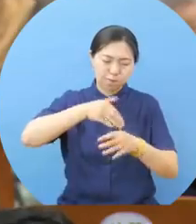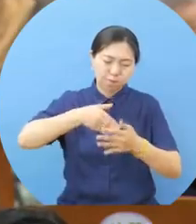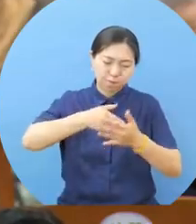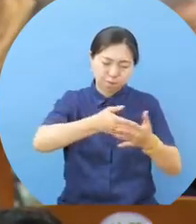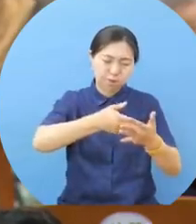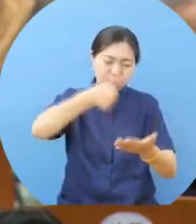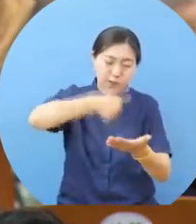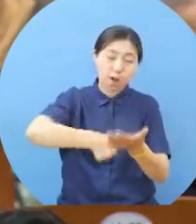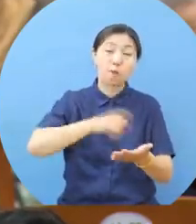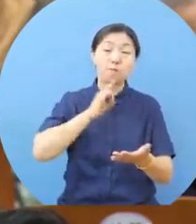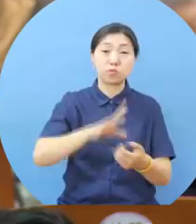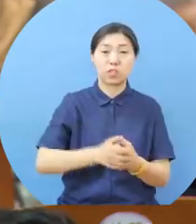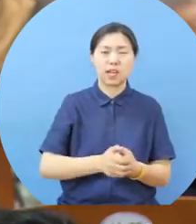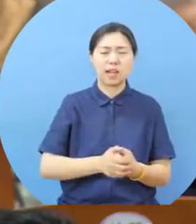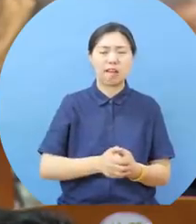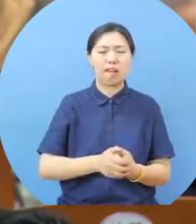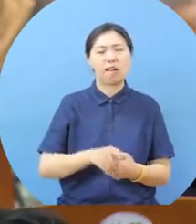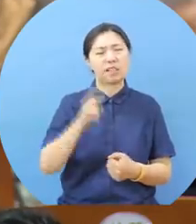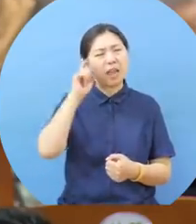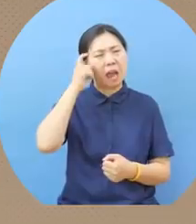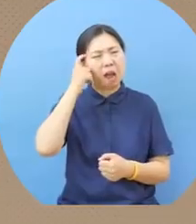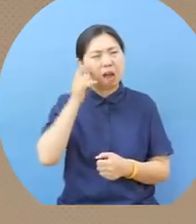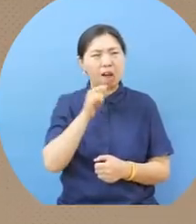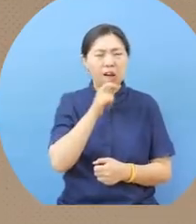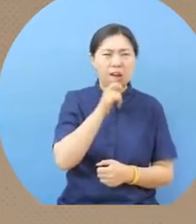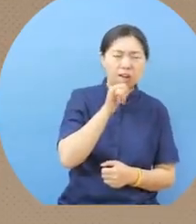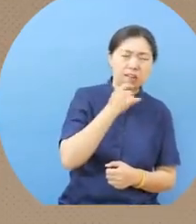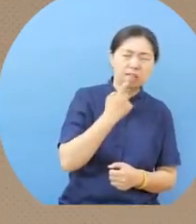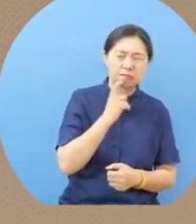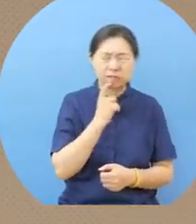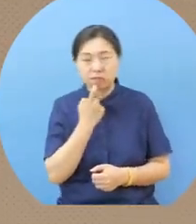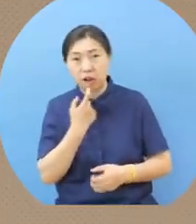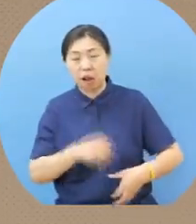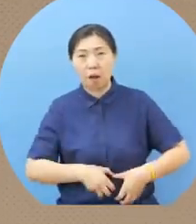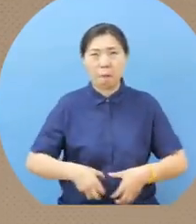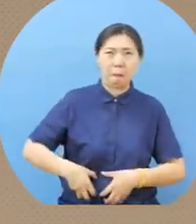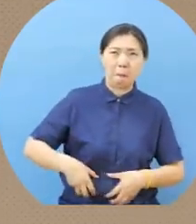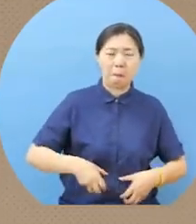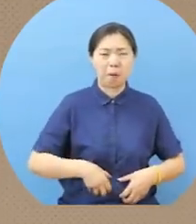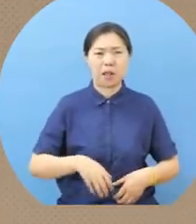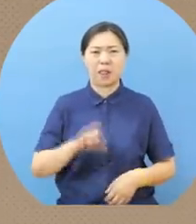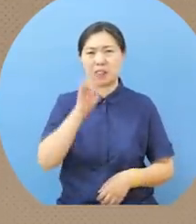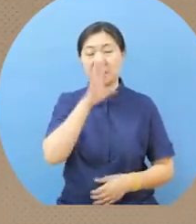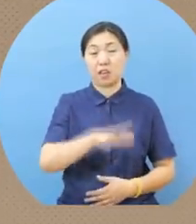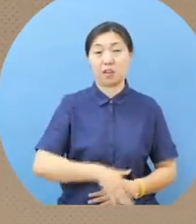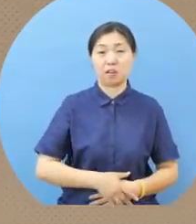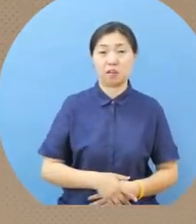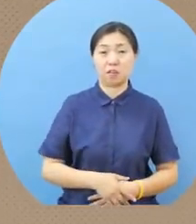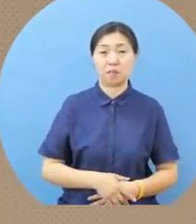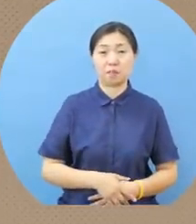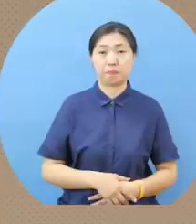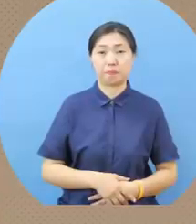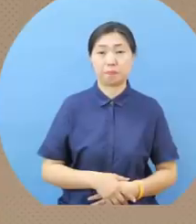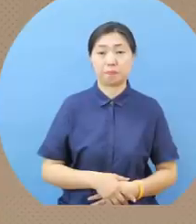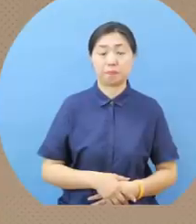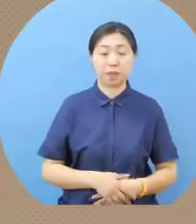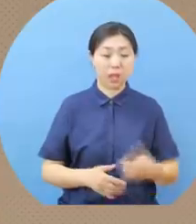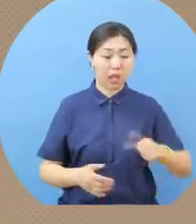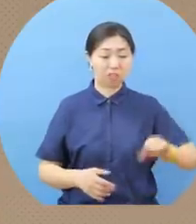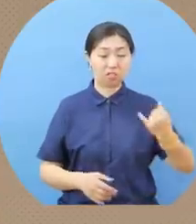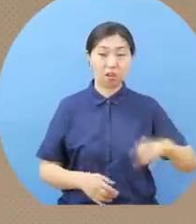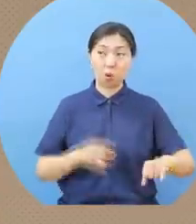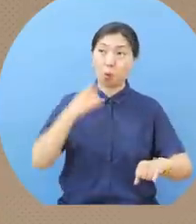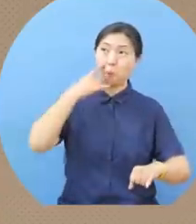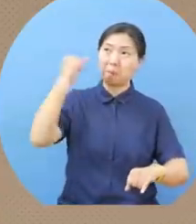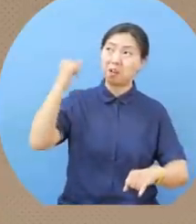그러면 끈적끈적 해가지고 그럴까 애들도 엄마는 많이 부어 버러지 엄마가 뭐 하더라고 애들의